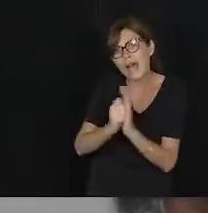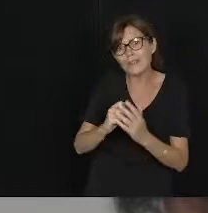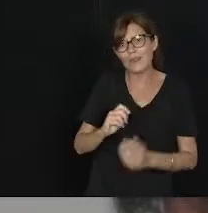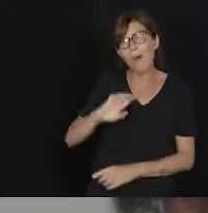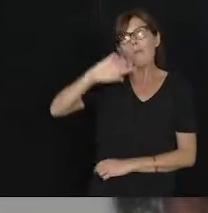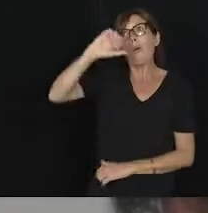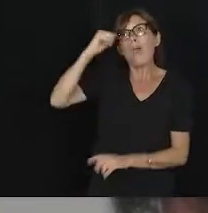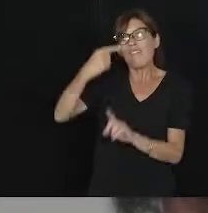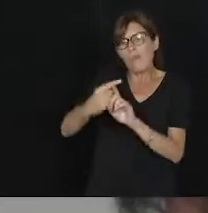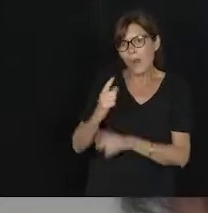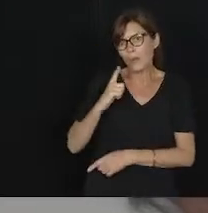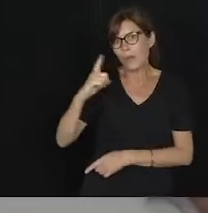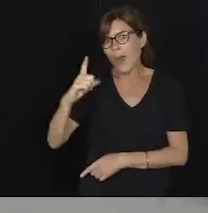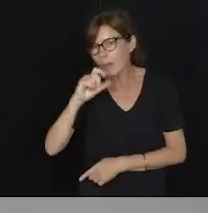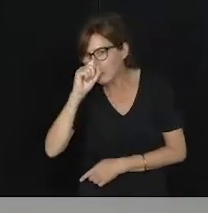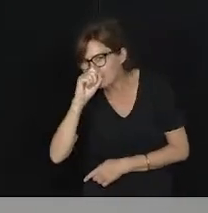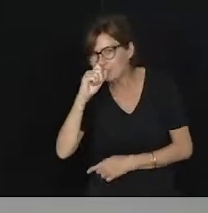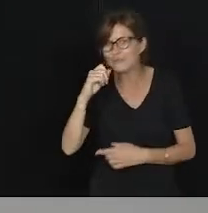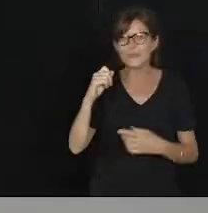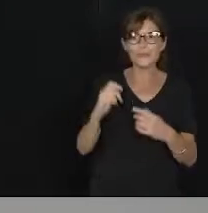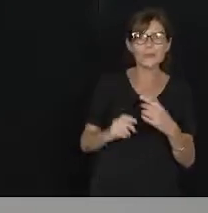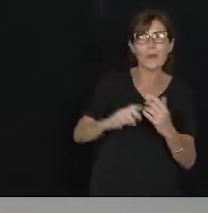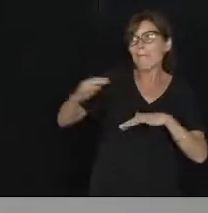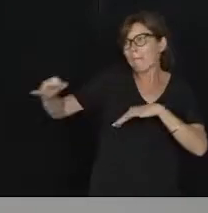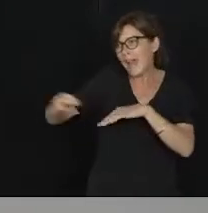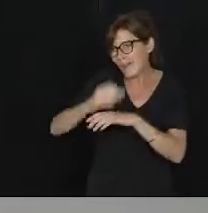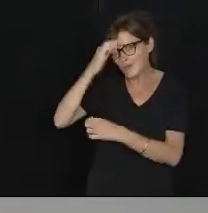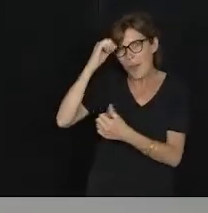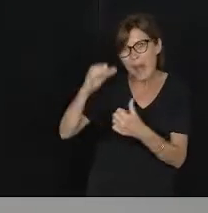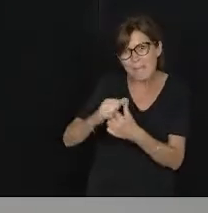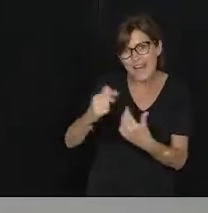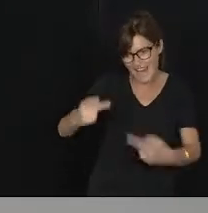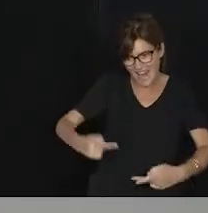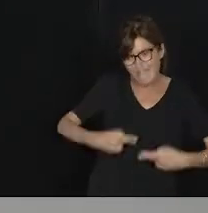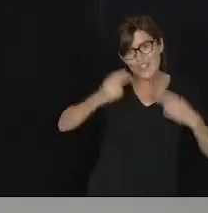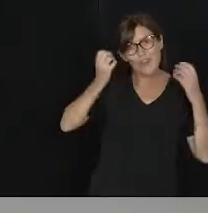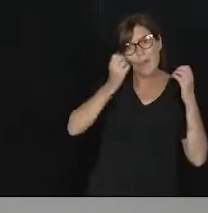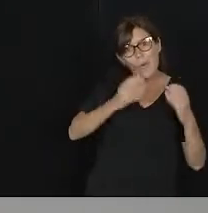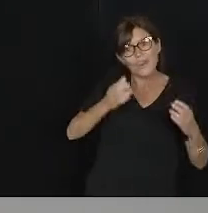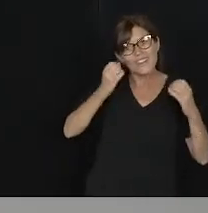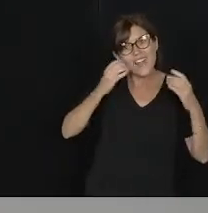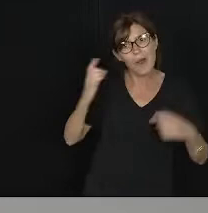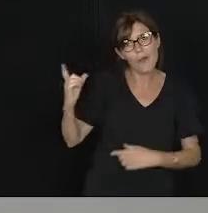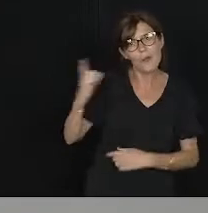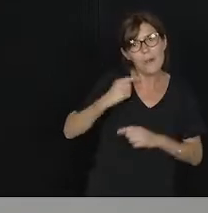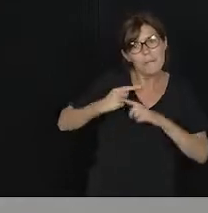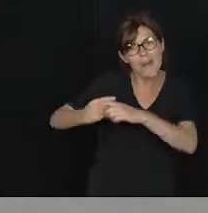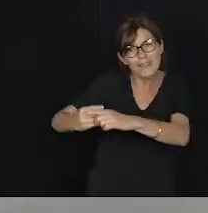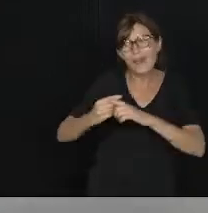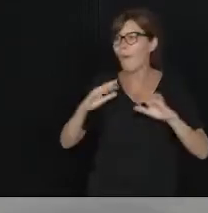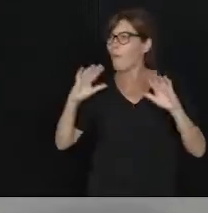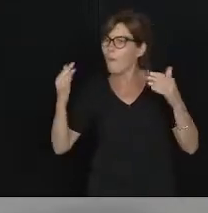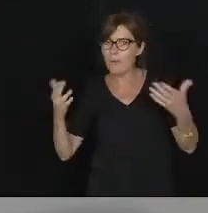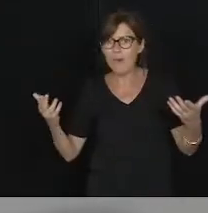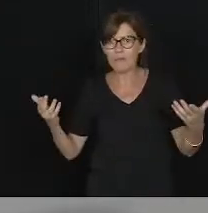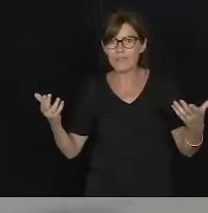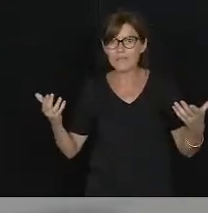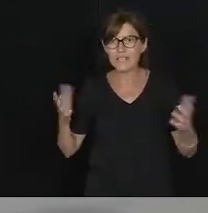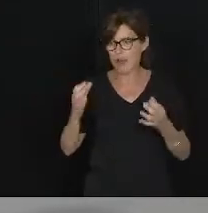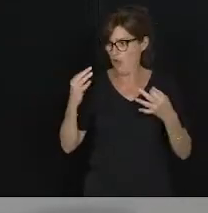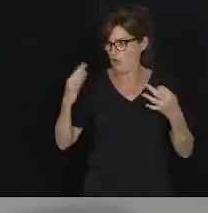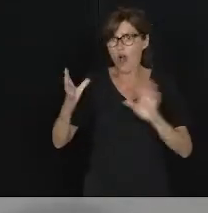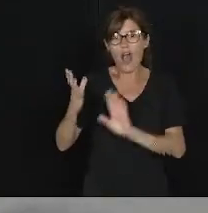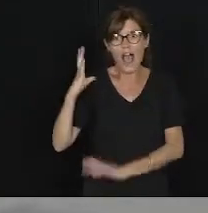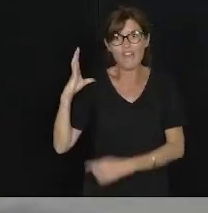première relation sexuelle, sur leur mariage, sur leur quotidien partagé, c'est-à-dire, en fait, retour sur un temps révolu vers